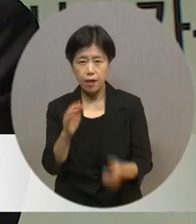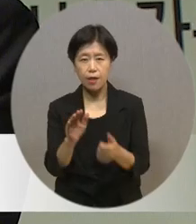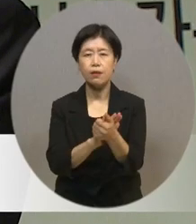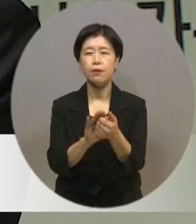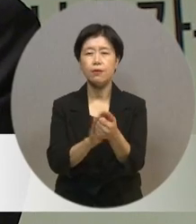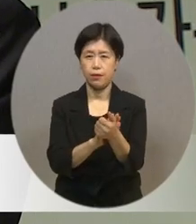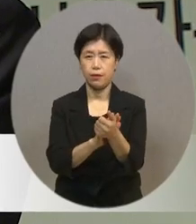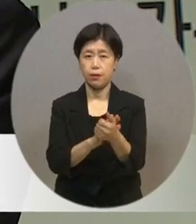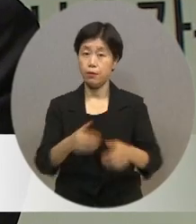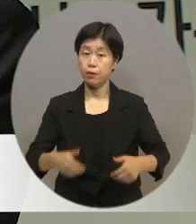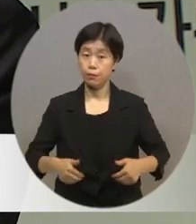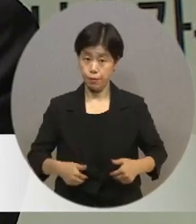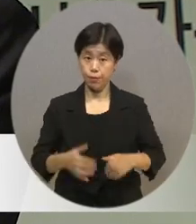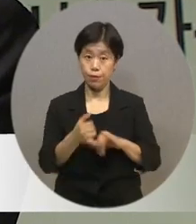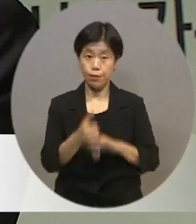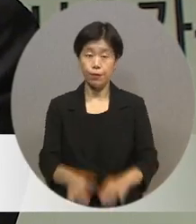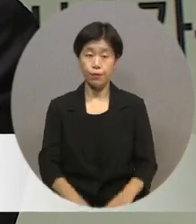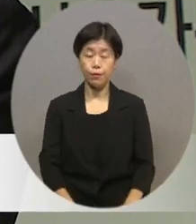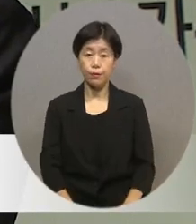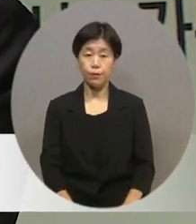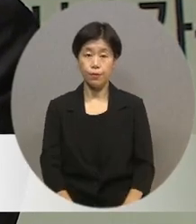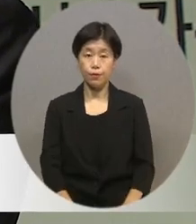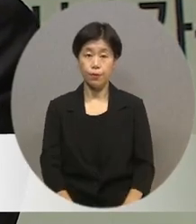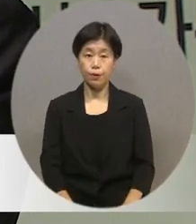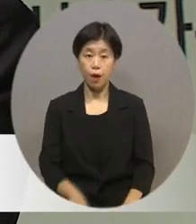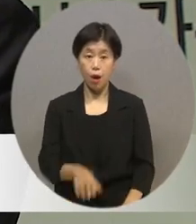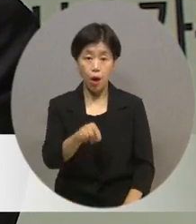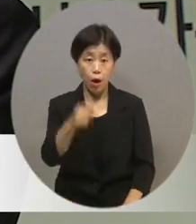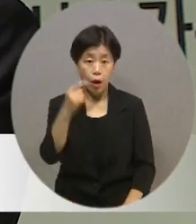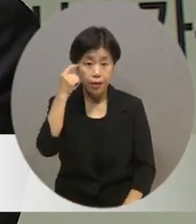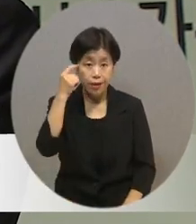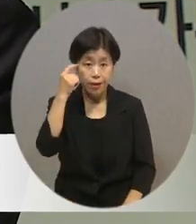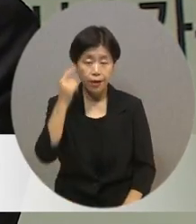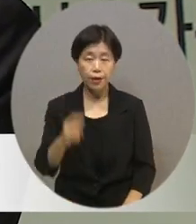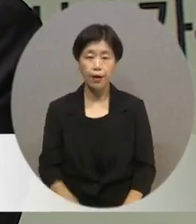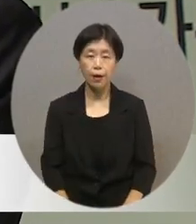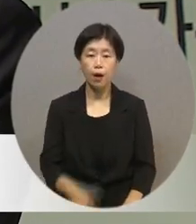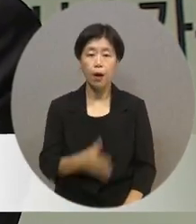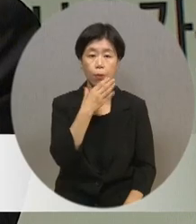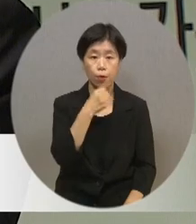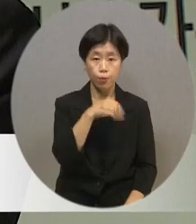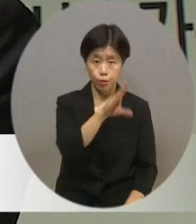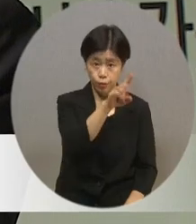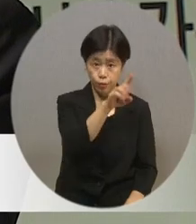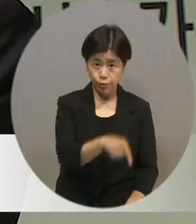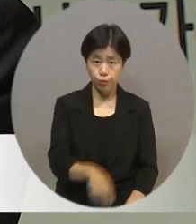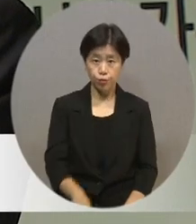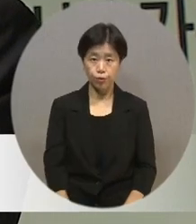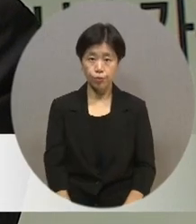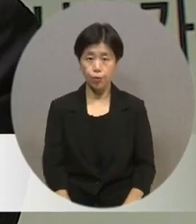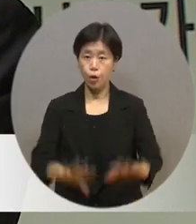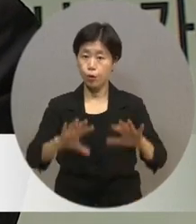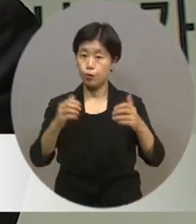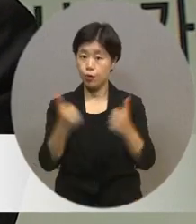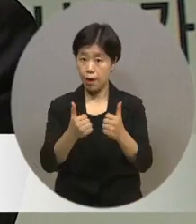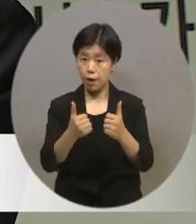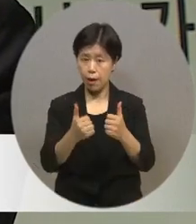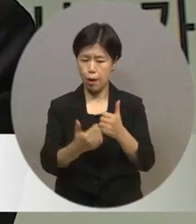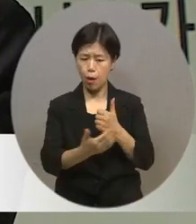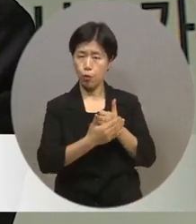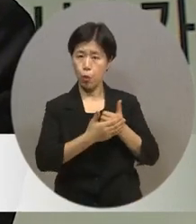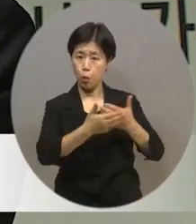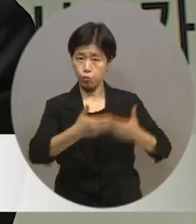서비스가 요구됩니다. 이를 인식한 보건복지부와 국회의